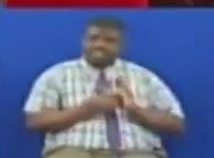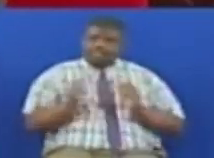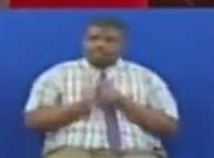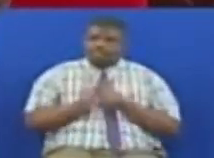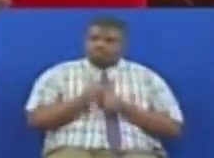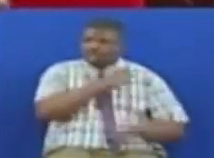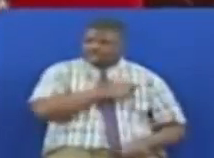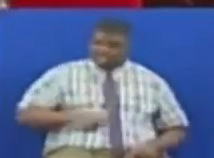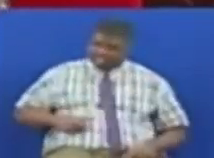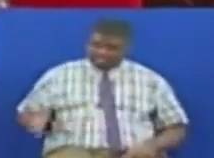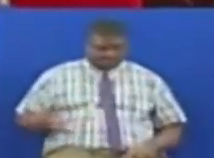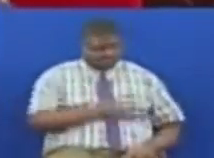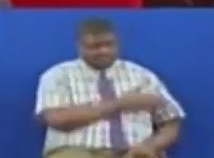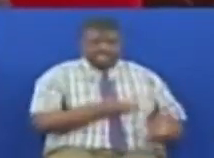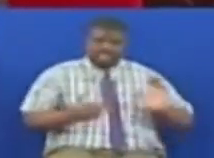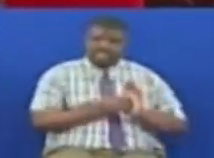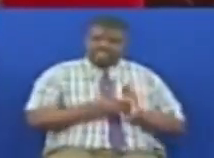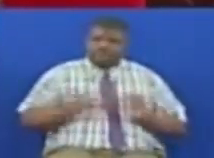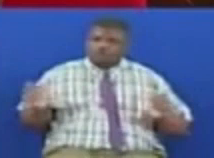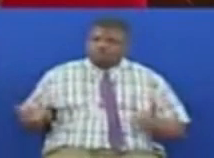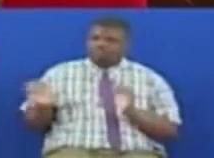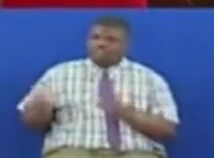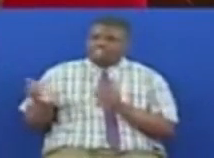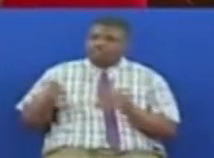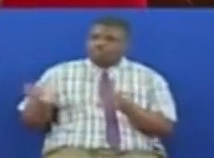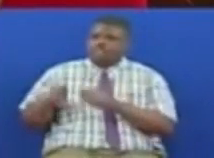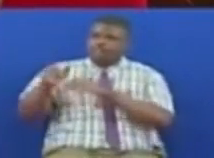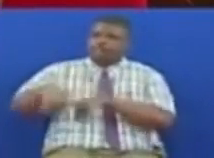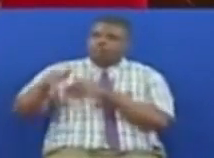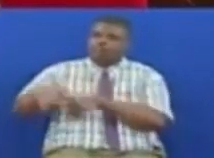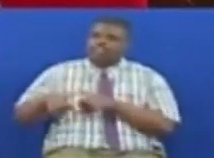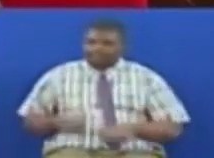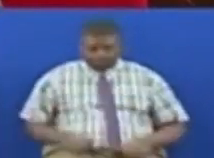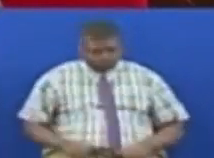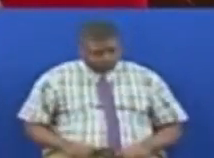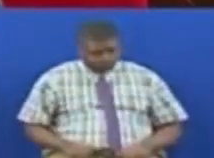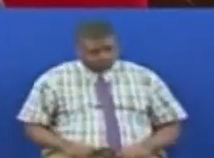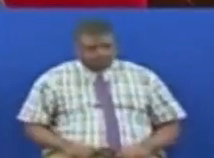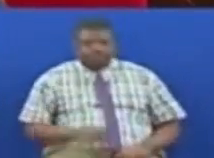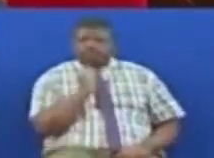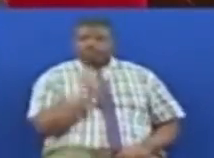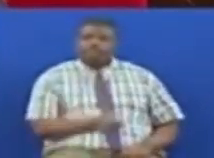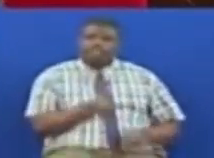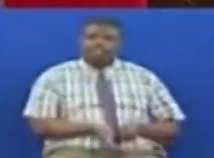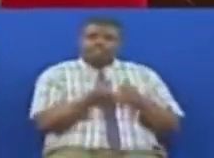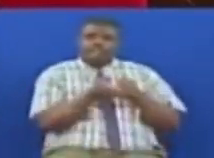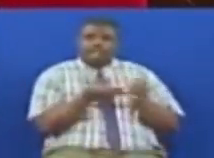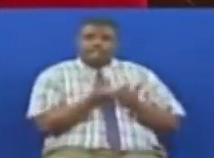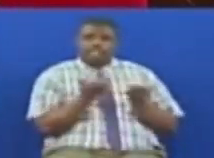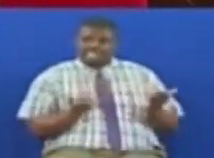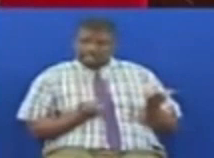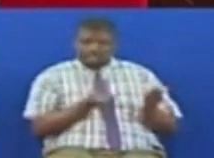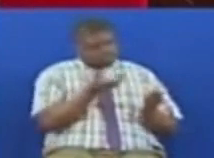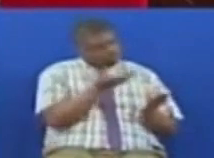ya rais sura ya 9, na sheria ya uhifadhi wa wanyamapori sura ya 283. Mheshimiwa Naibu Spika, sababu za mapendekezo ya marekebisho